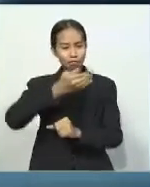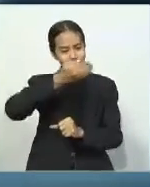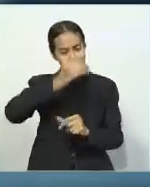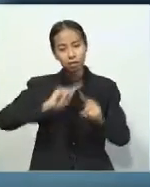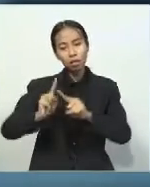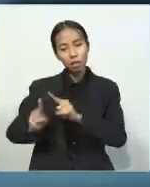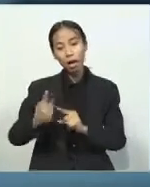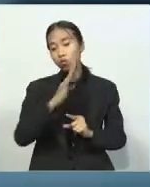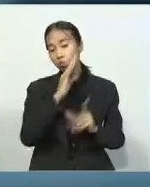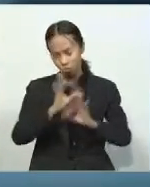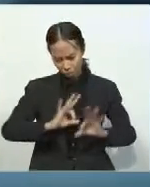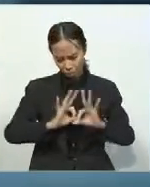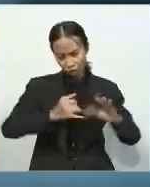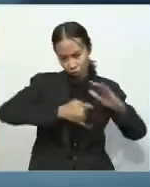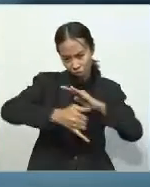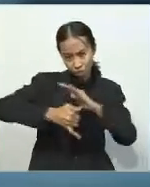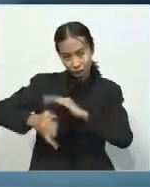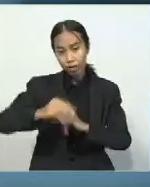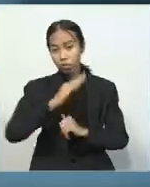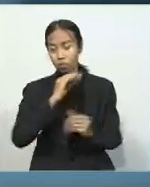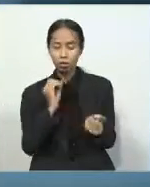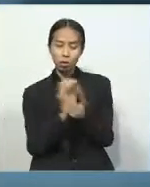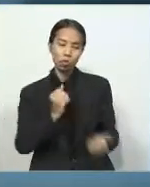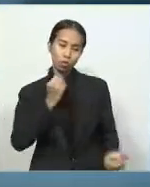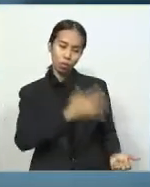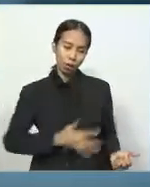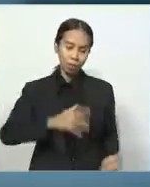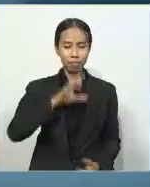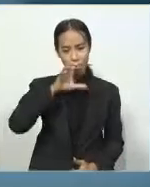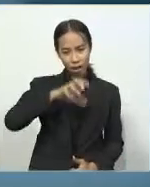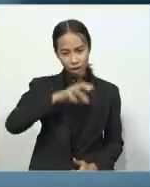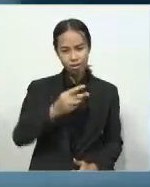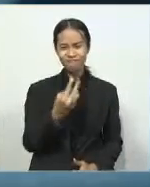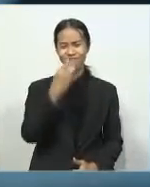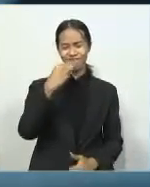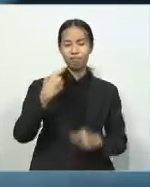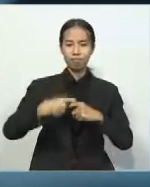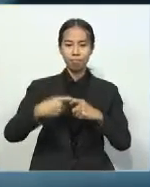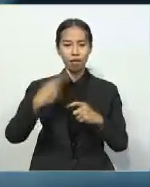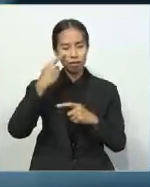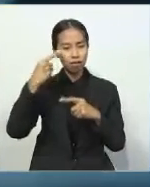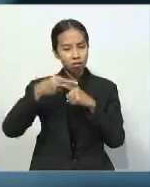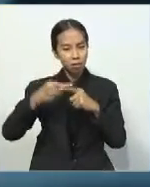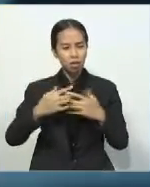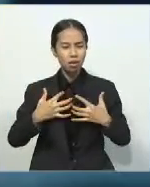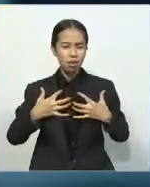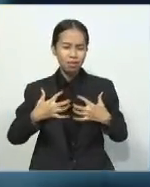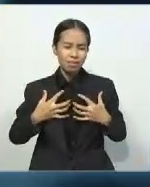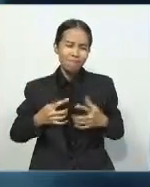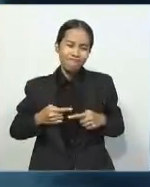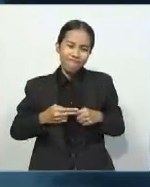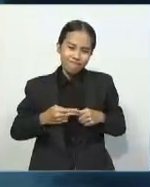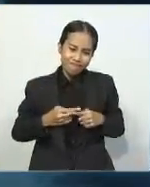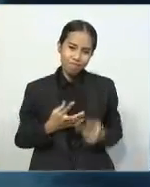เองหากมีความจำเป็นถ้ามีอาการทางสุขภาพไม่ว่าจะเป็นไอหายใจลำบากตาอักเสบแน่นหน้าอกปวดศี